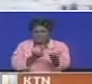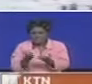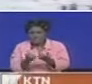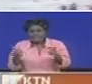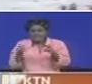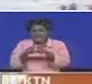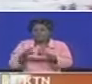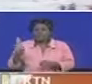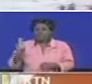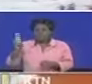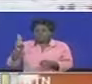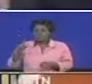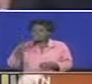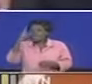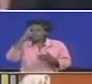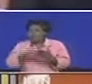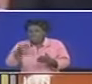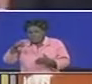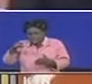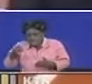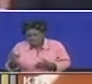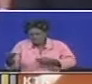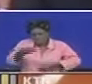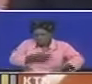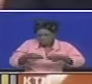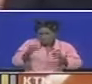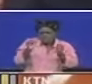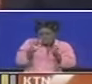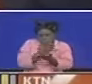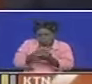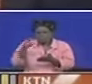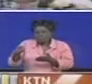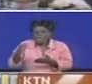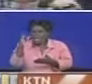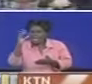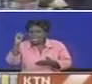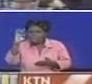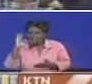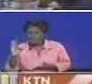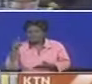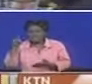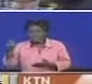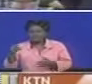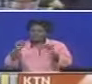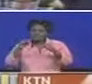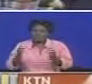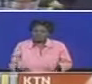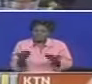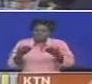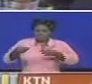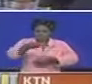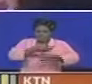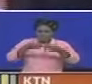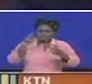Rais Uhuru Kenyatta kwa upande wake amesema majadiliano kati ya serikali yake na hazina ya fedha duniani yatawezesha uchumi wa Kenya